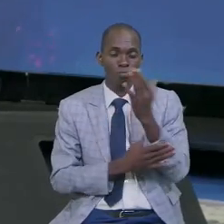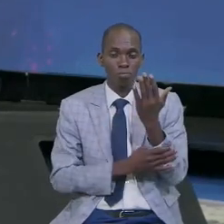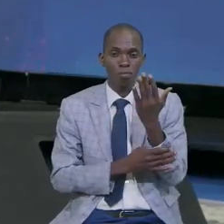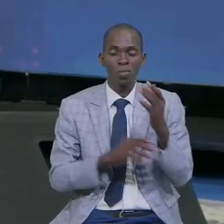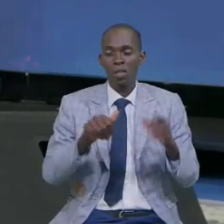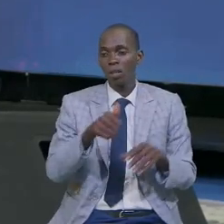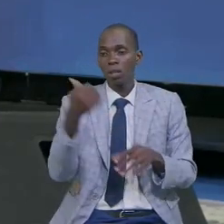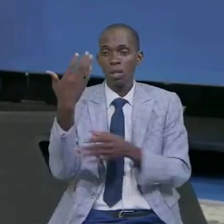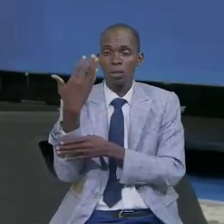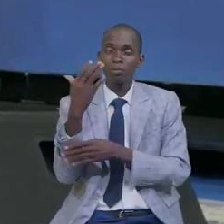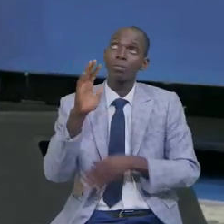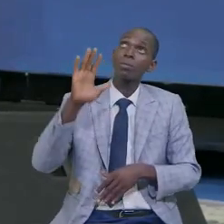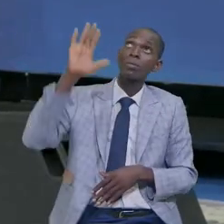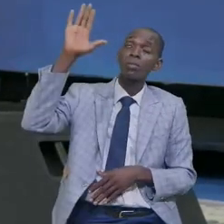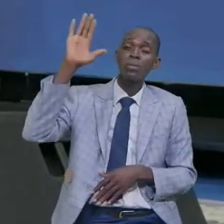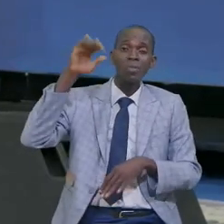amen.